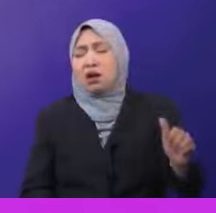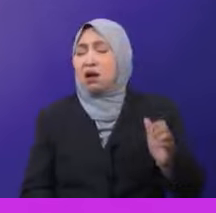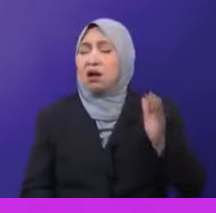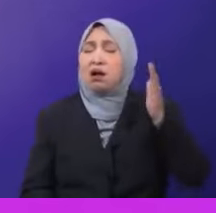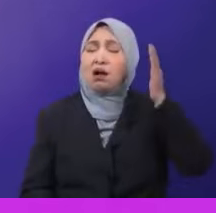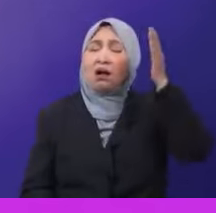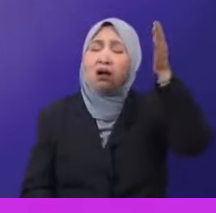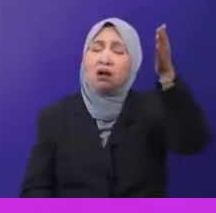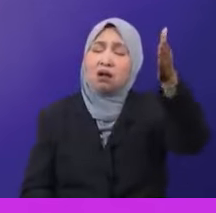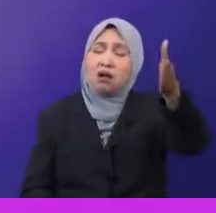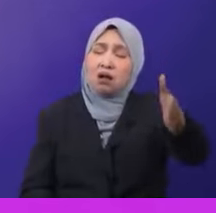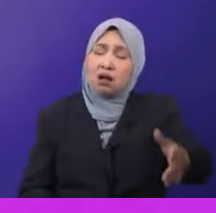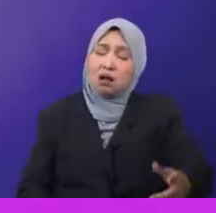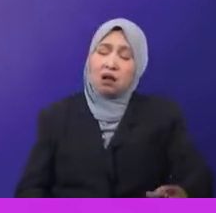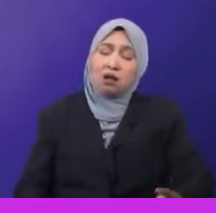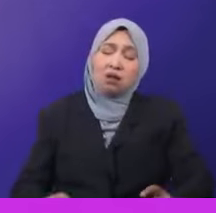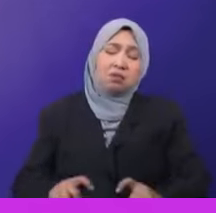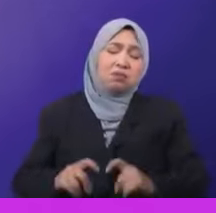انفصام لها،